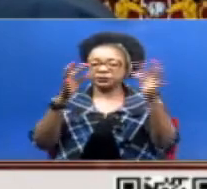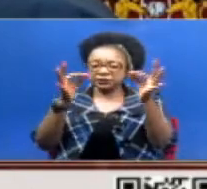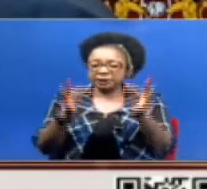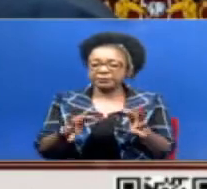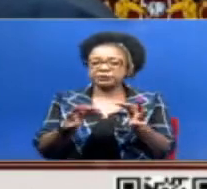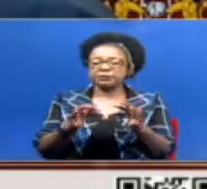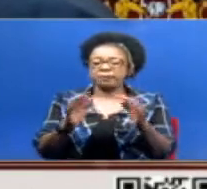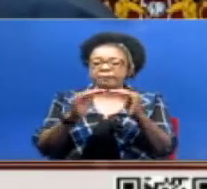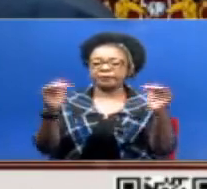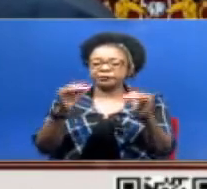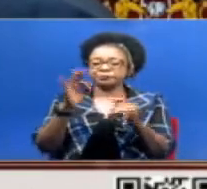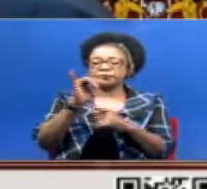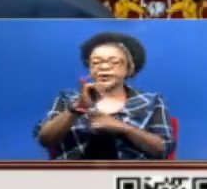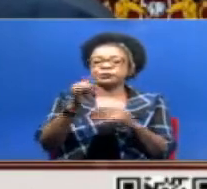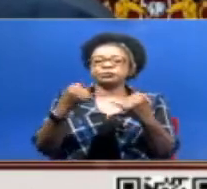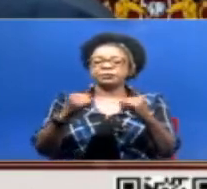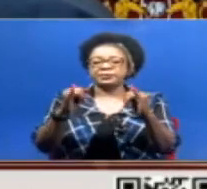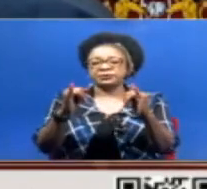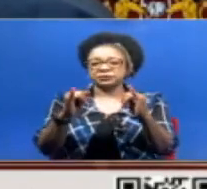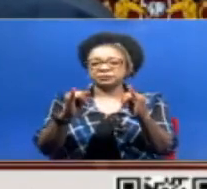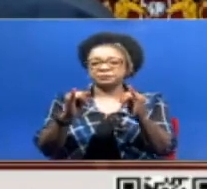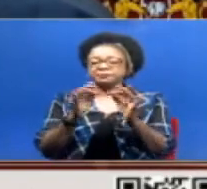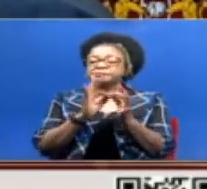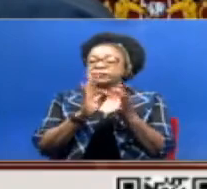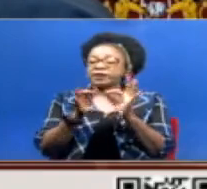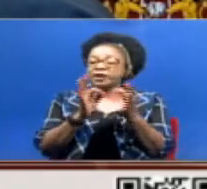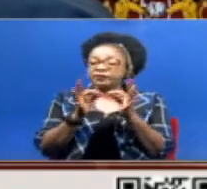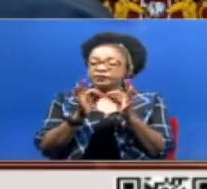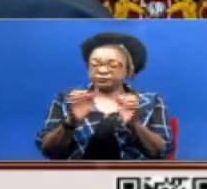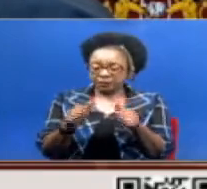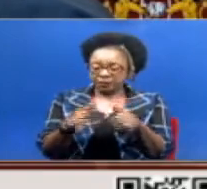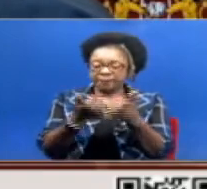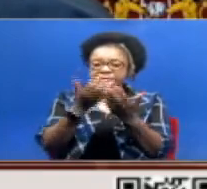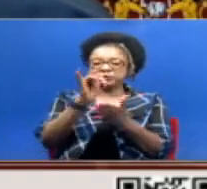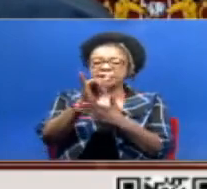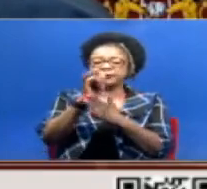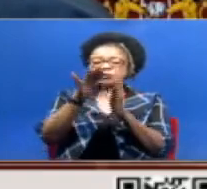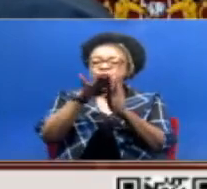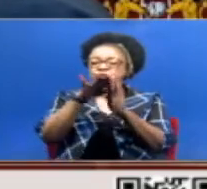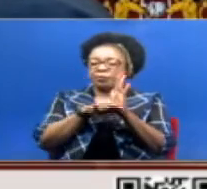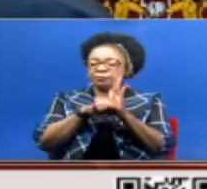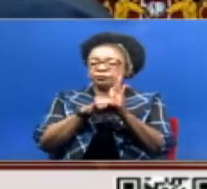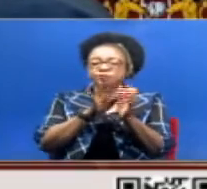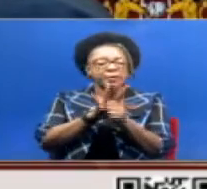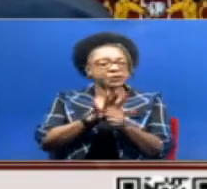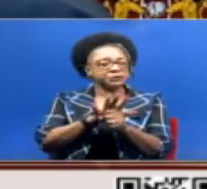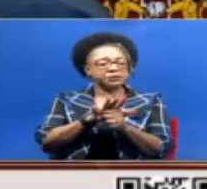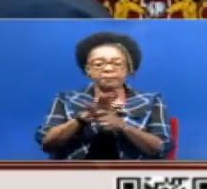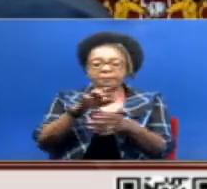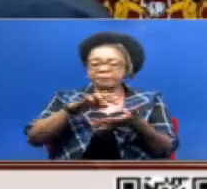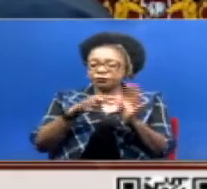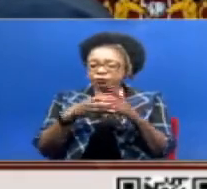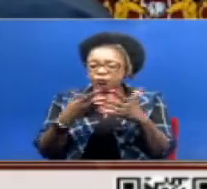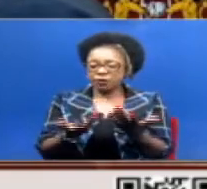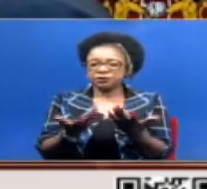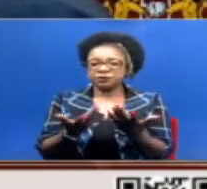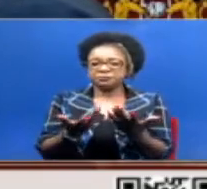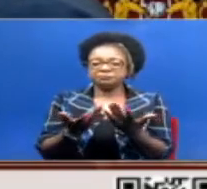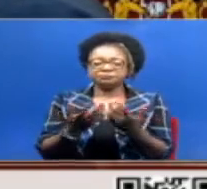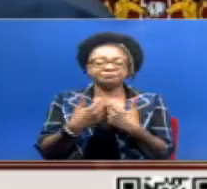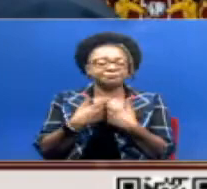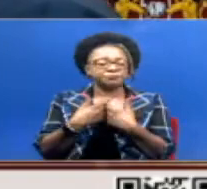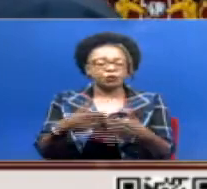shedding to implement. Now, if the frequency drops too much, and that means you've lost a very